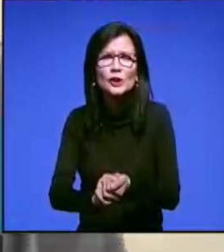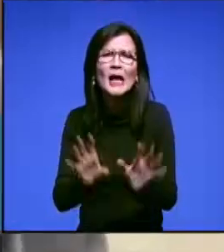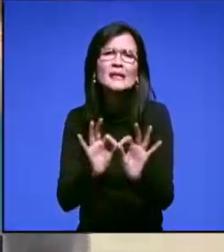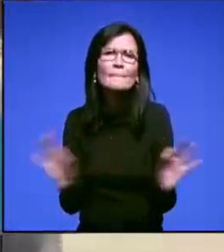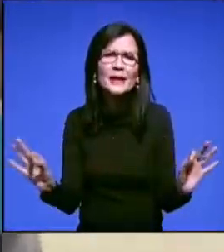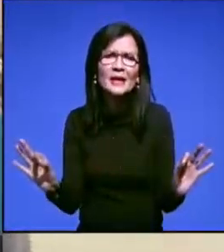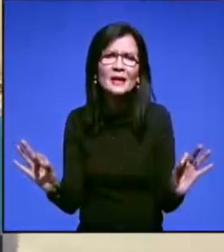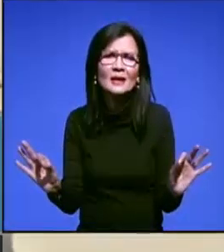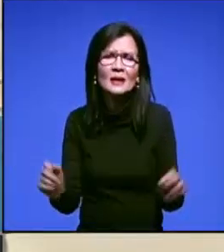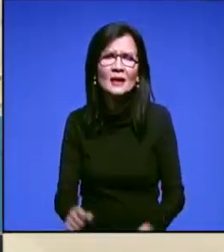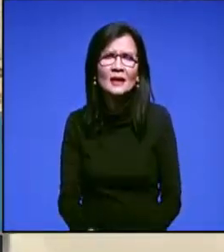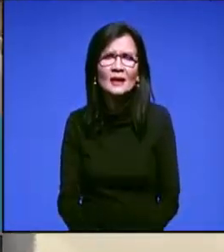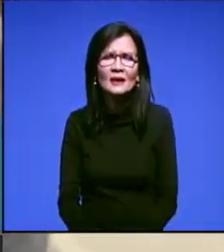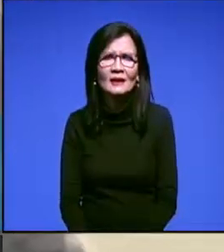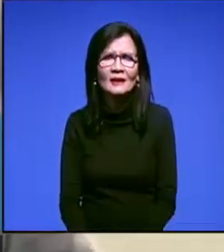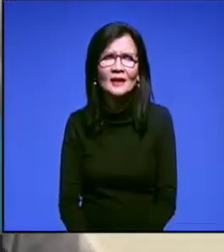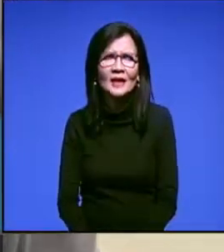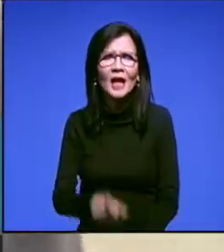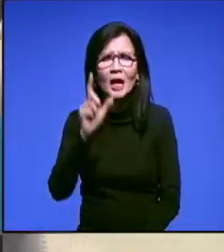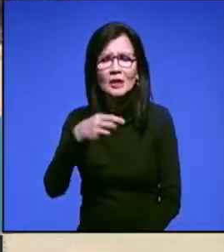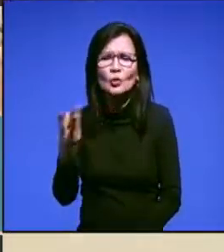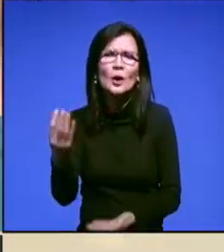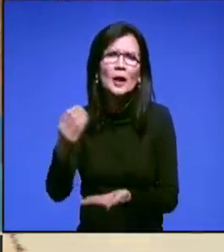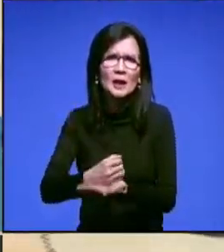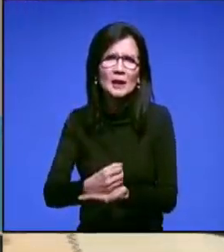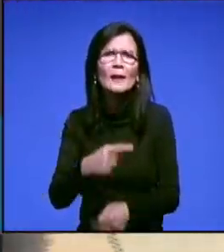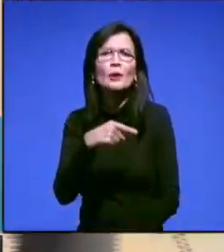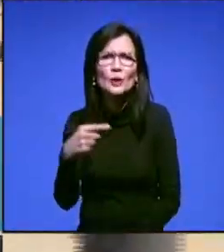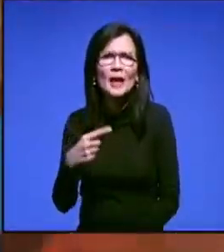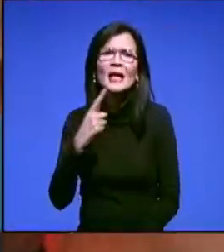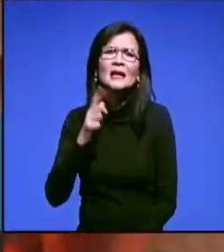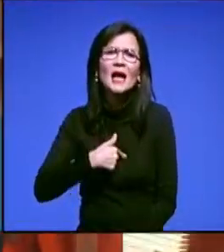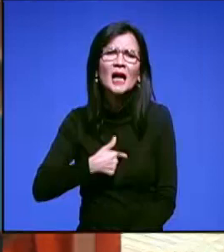sekarang orang jarang beli, pendapatan berkurang, emang kita nggak butuh makan.